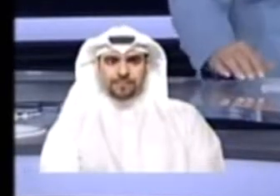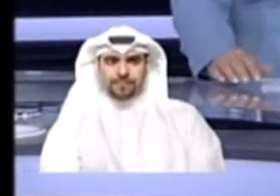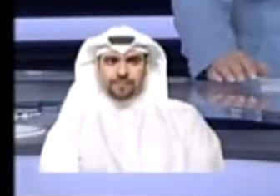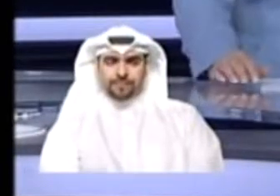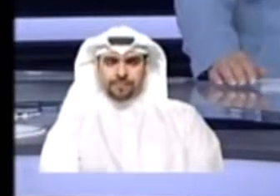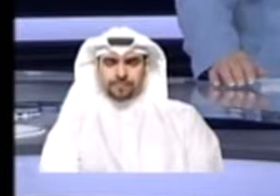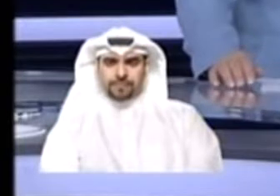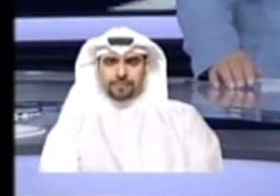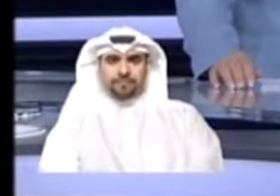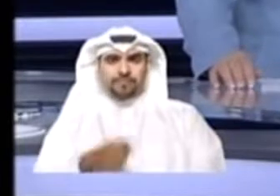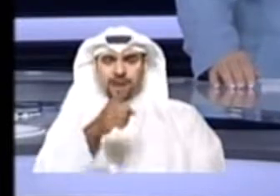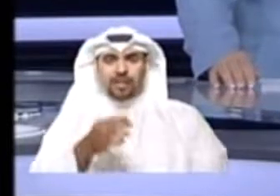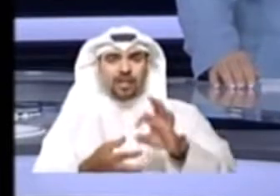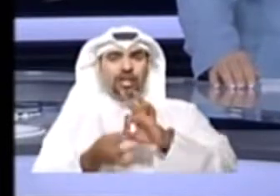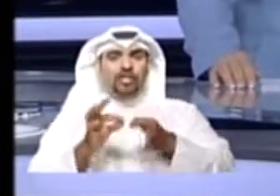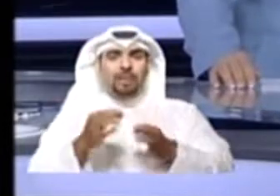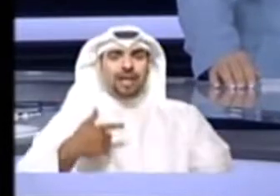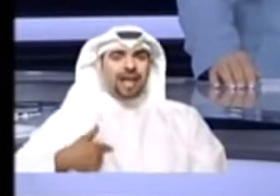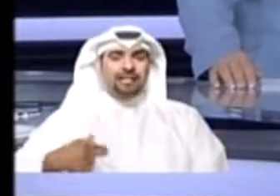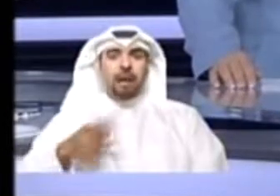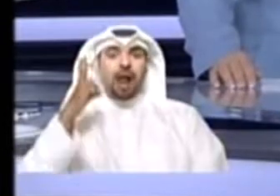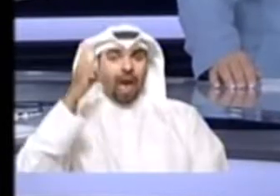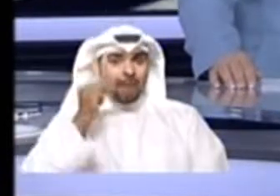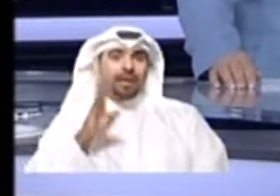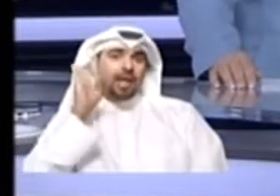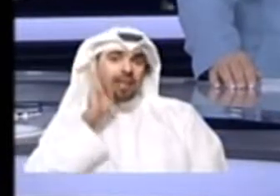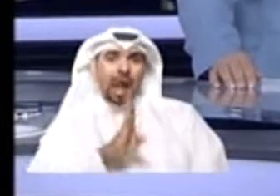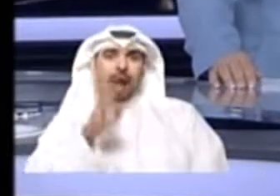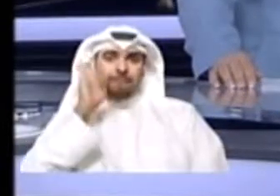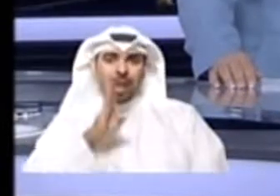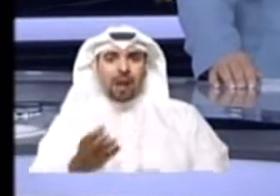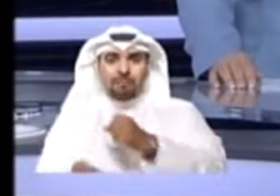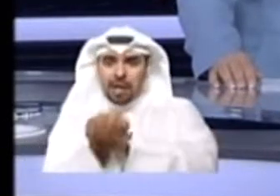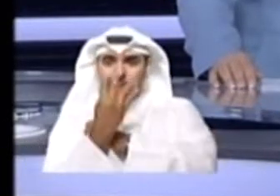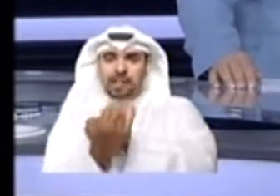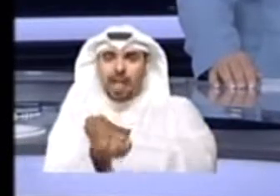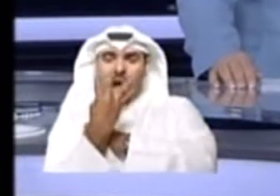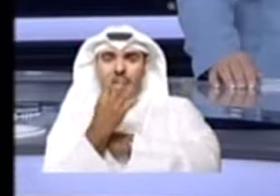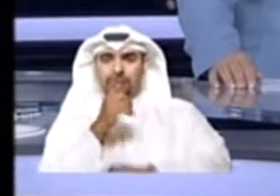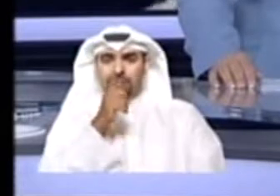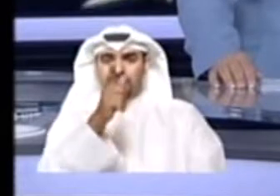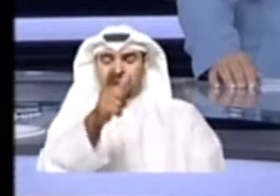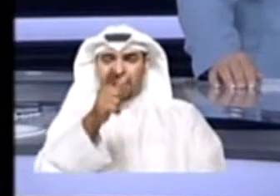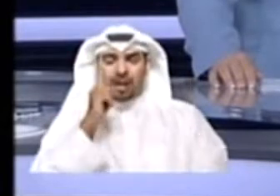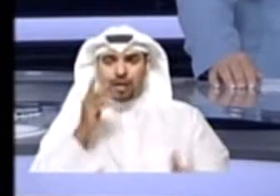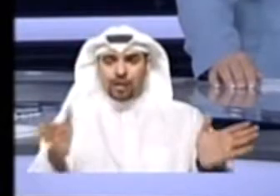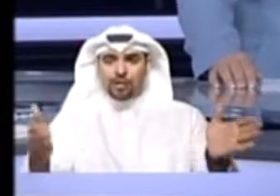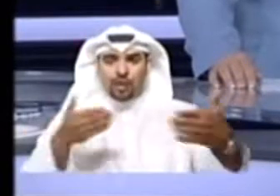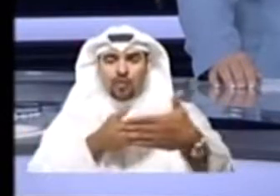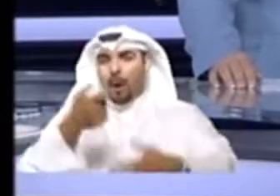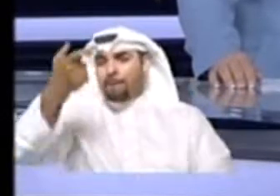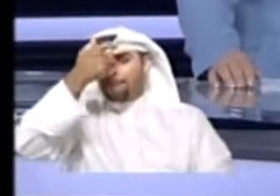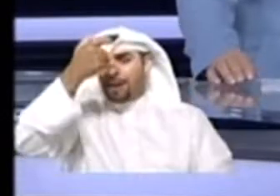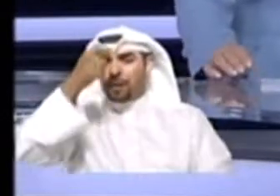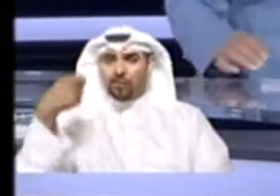أبي أتعلم التي تقع تحت مظلة جمعية صندوق إعانة المرضى، والتي أتاحت للأطفال الفرصة لاستكمال